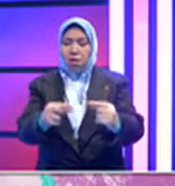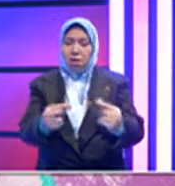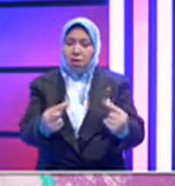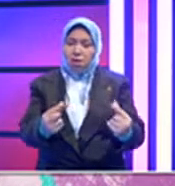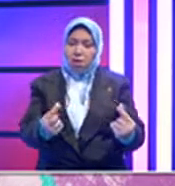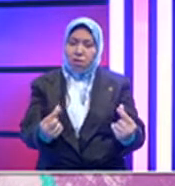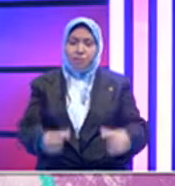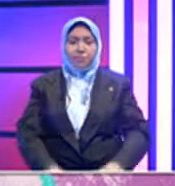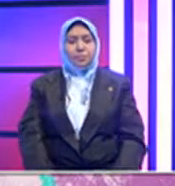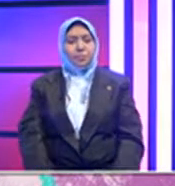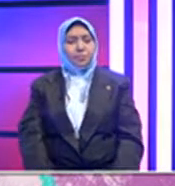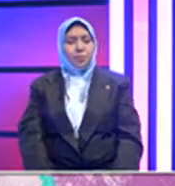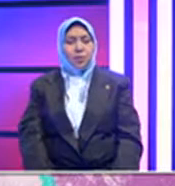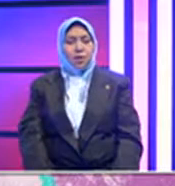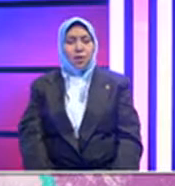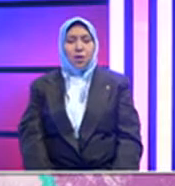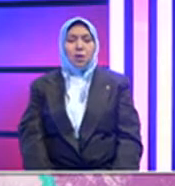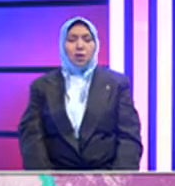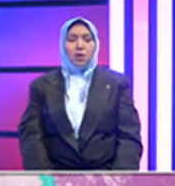and I